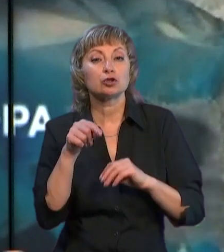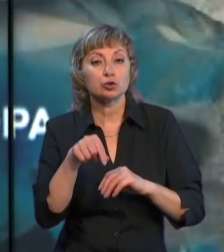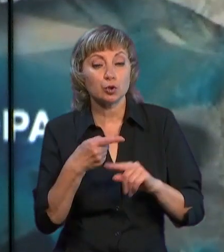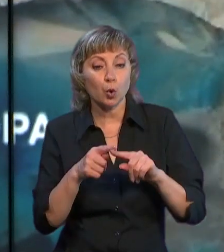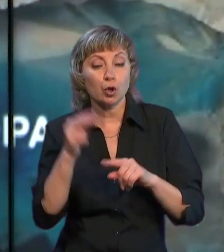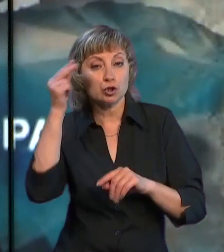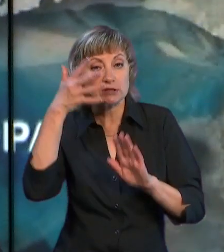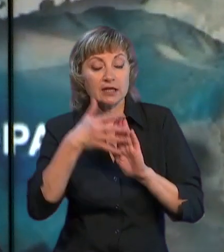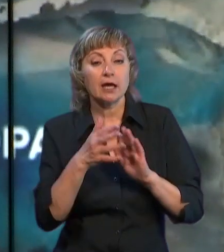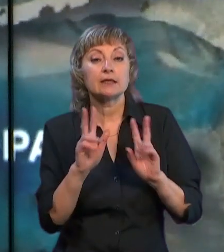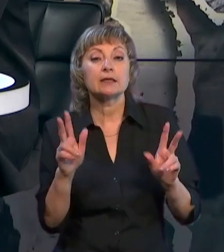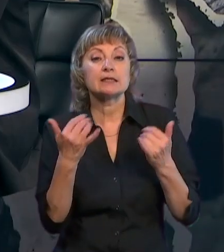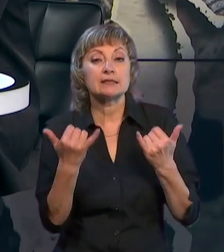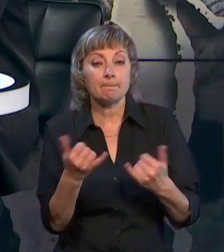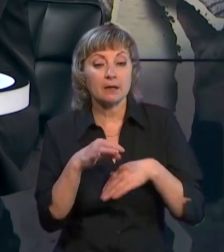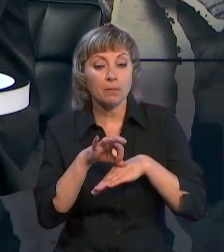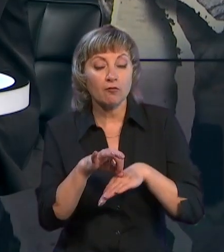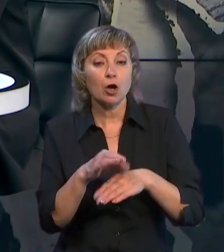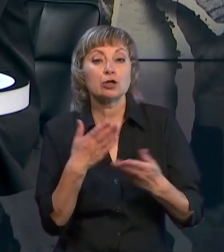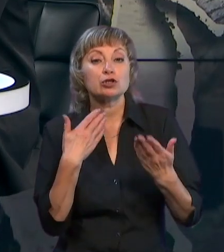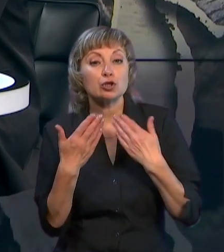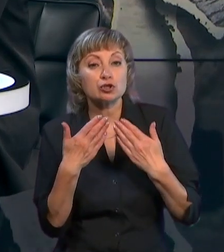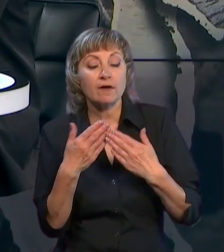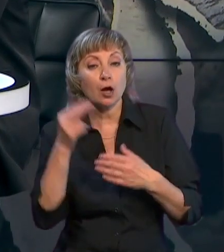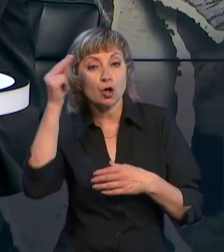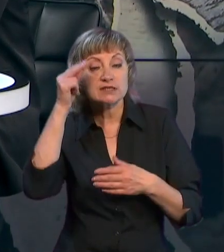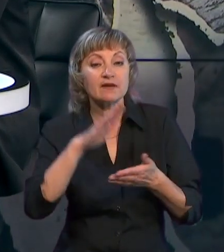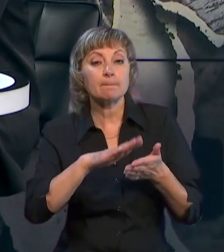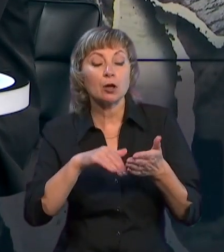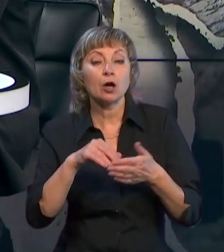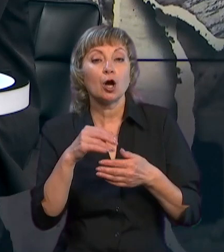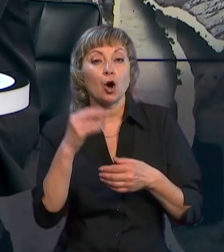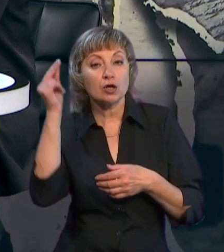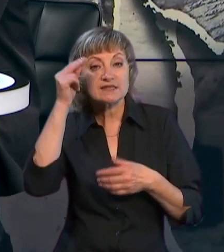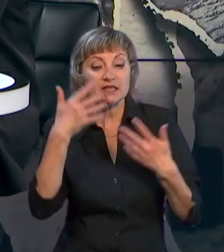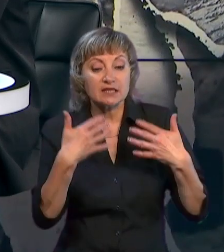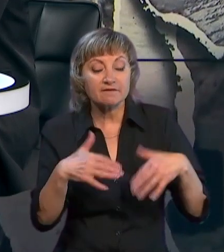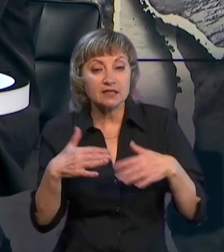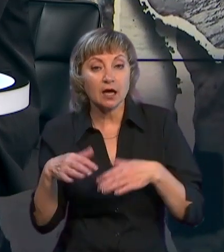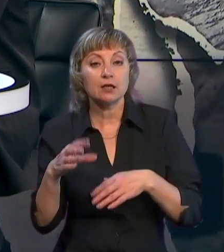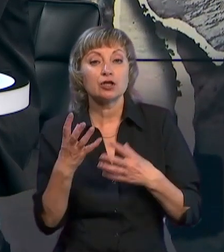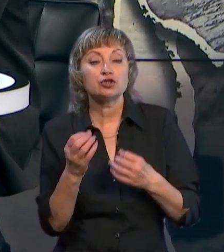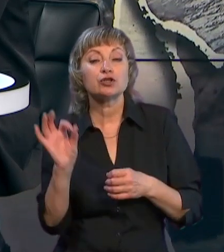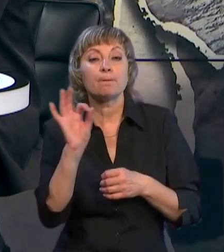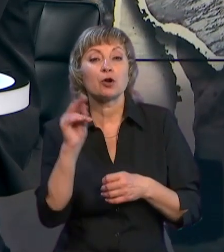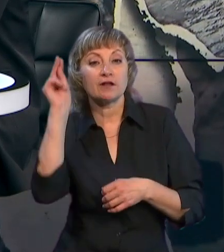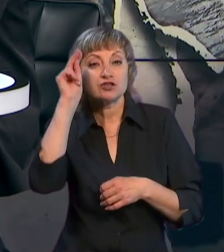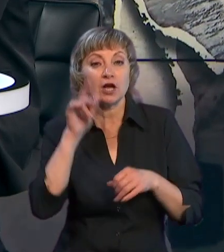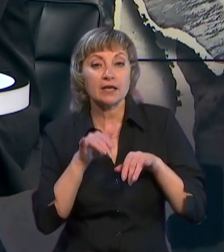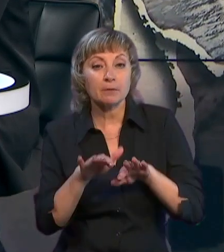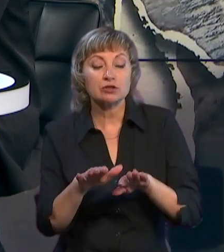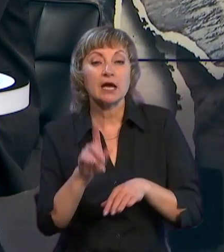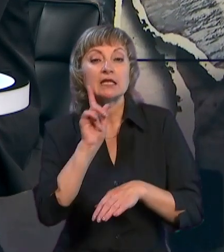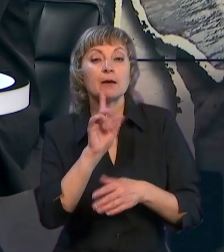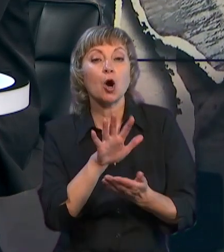яке ми, власне, тепер проводили. І воно стосувалося освітніх прогалин і освітніх втрат. І ще про навчальний процес на